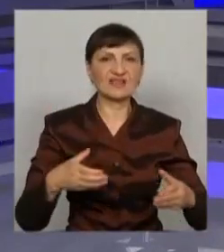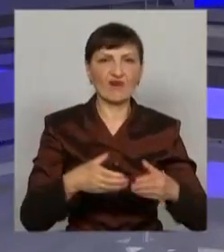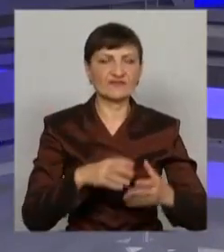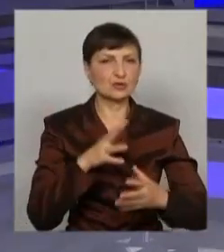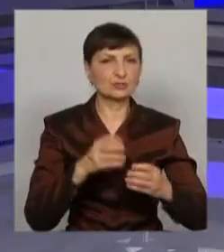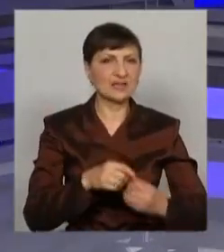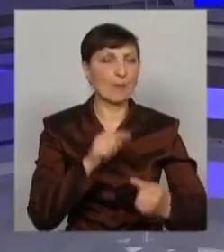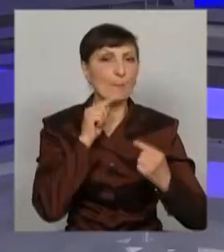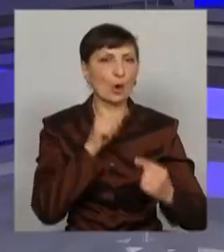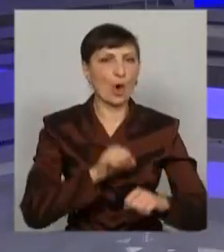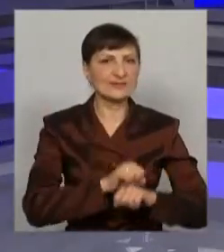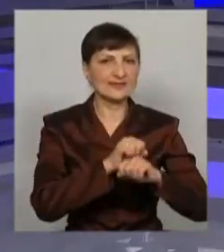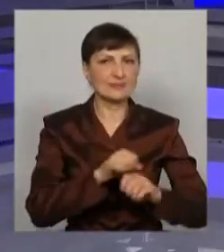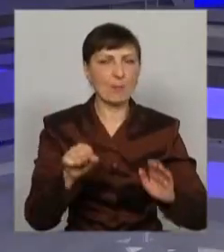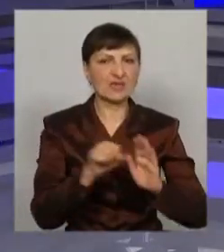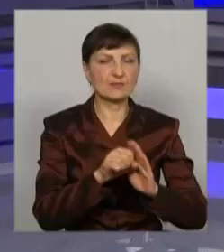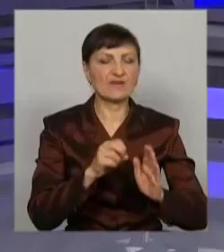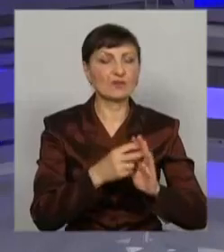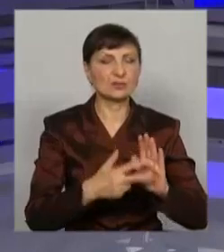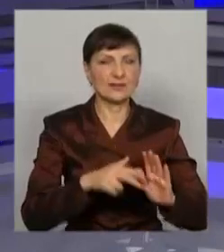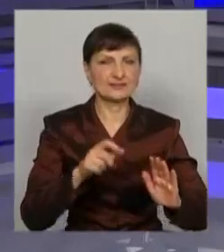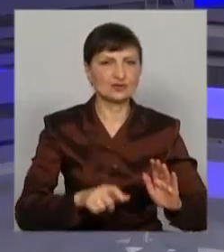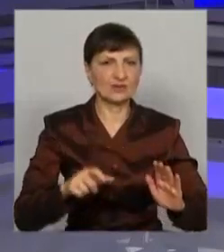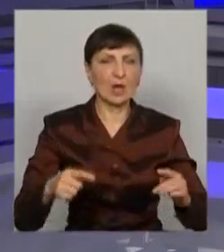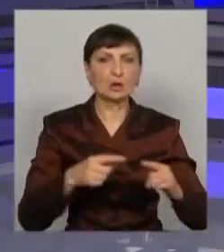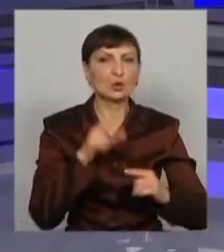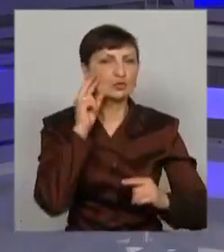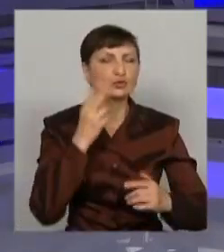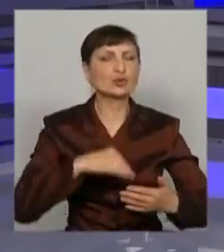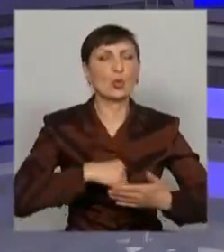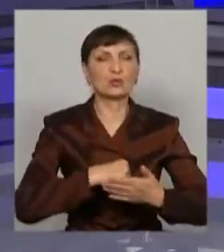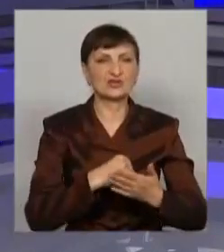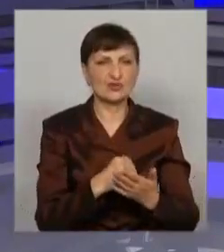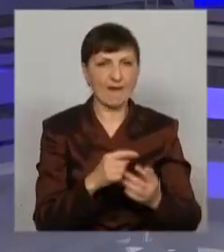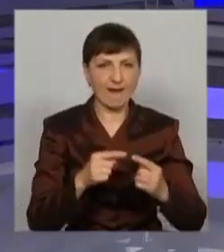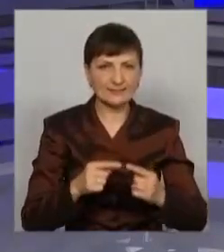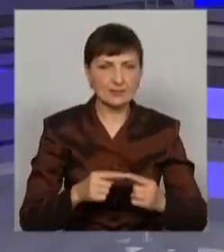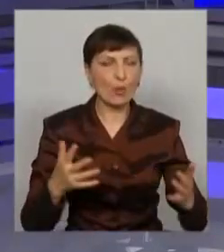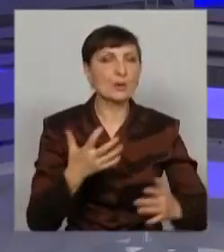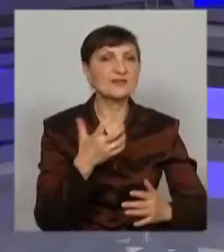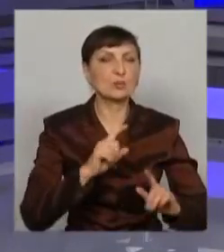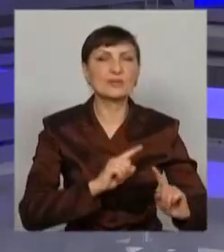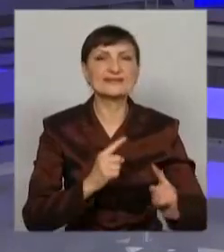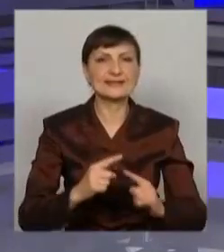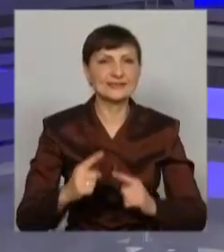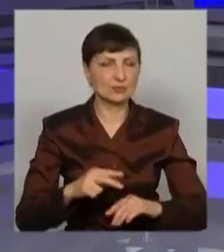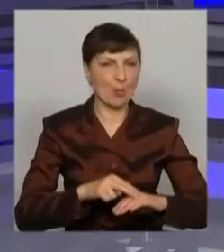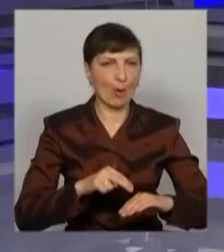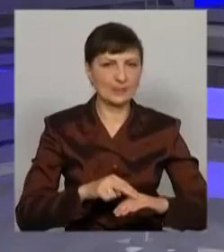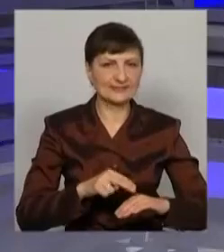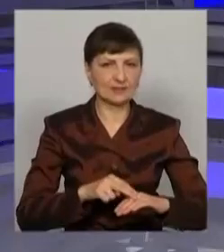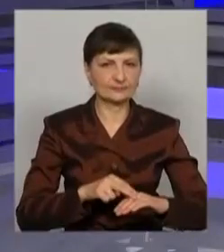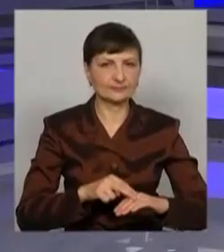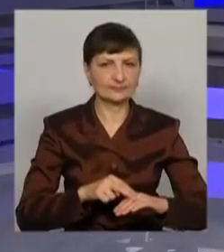результате протестов погибли 18 человек. Точное число все еще уточняется. Более 500 были задержаны правоохранительными